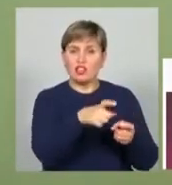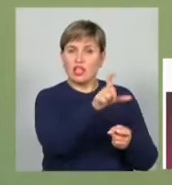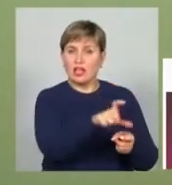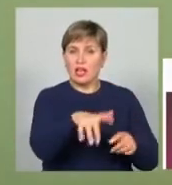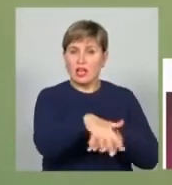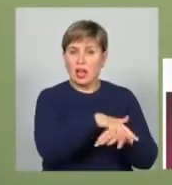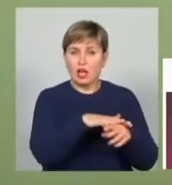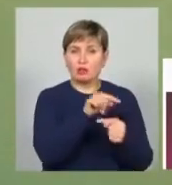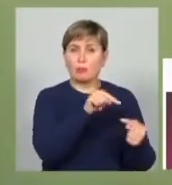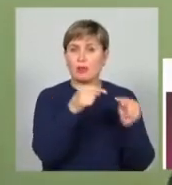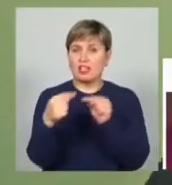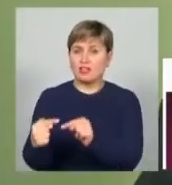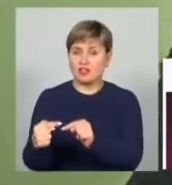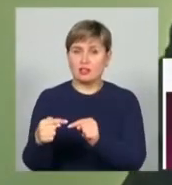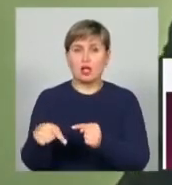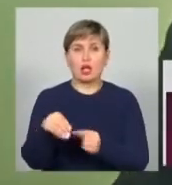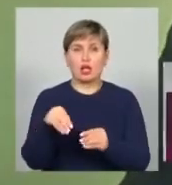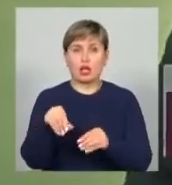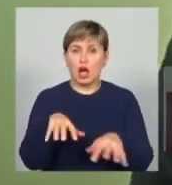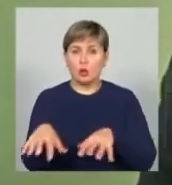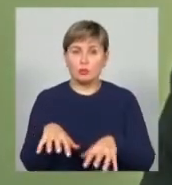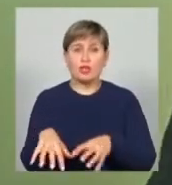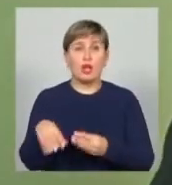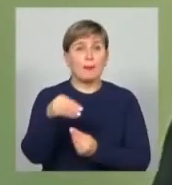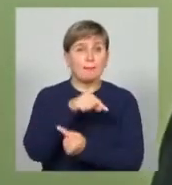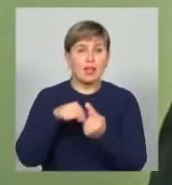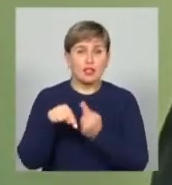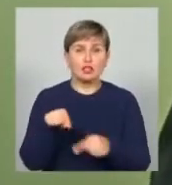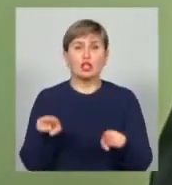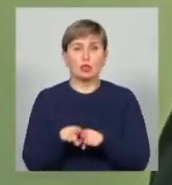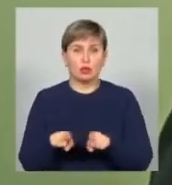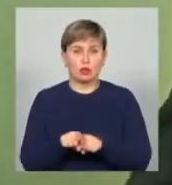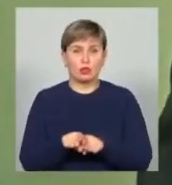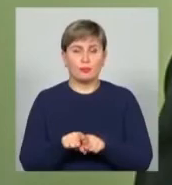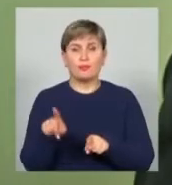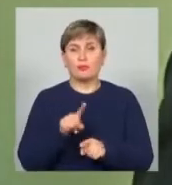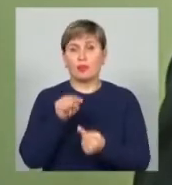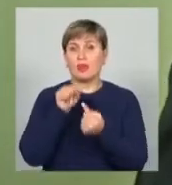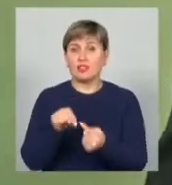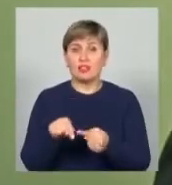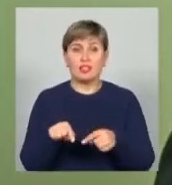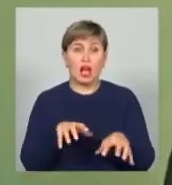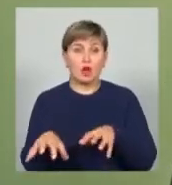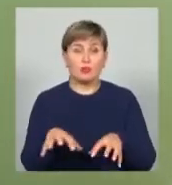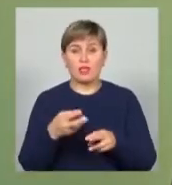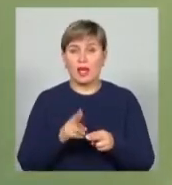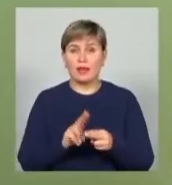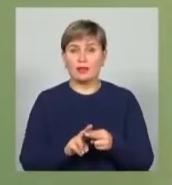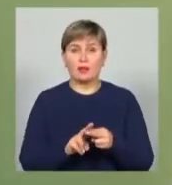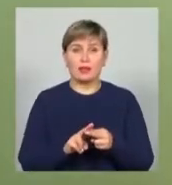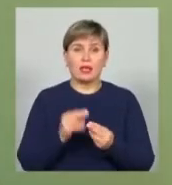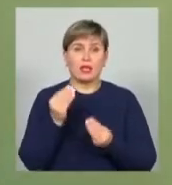они противодействовали коррупции, бизнес-среда, чтобы она тоже. Противодействие коррупции – это, получается,